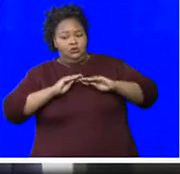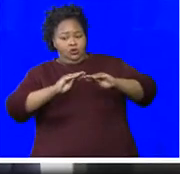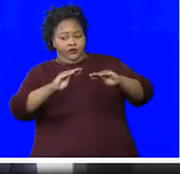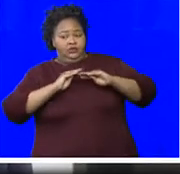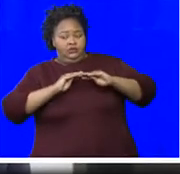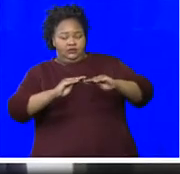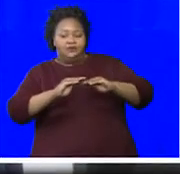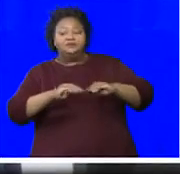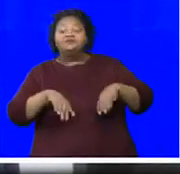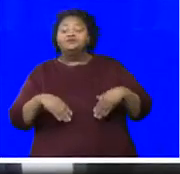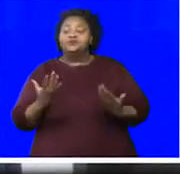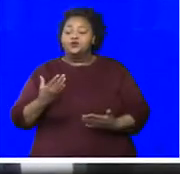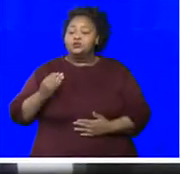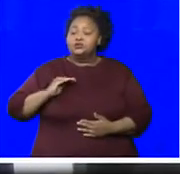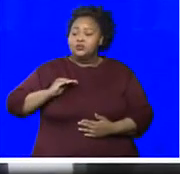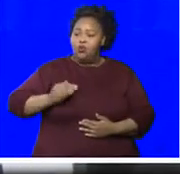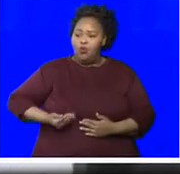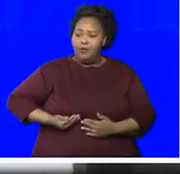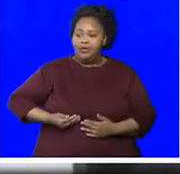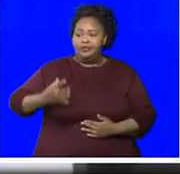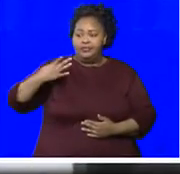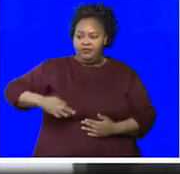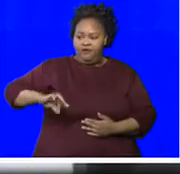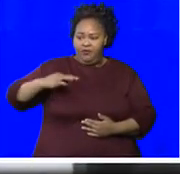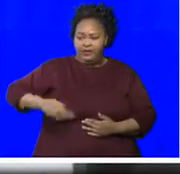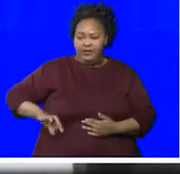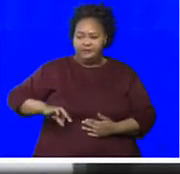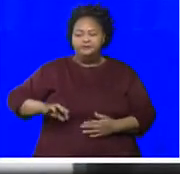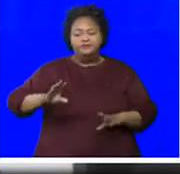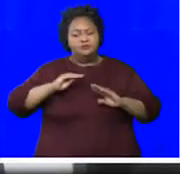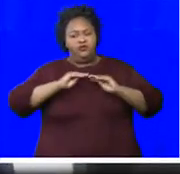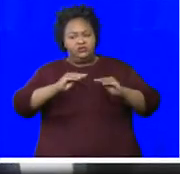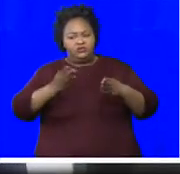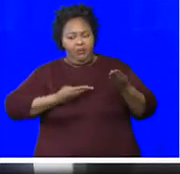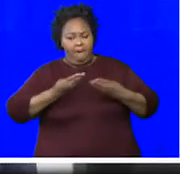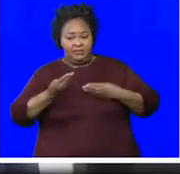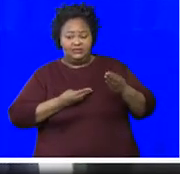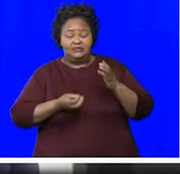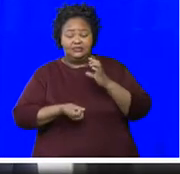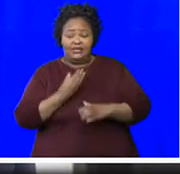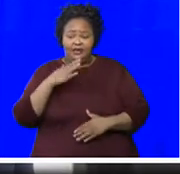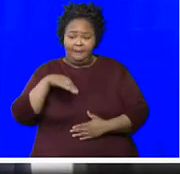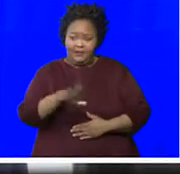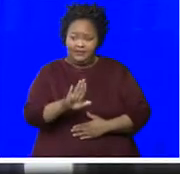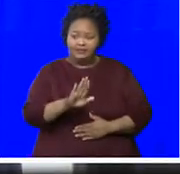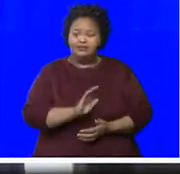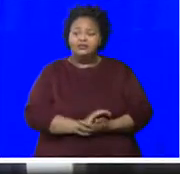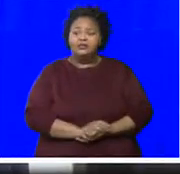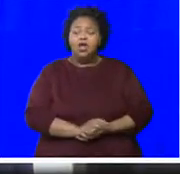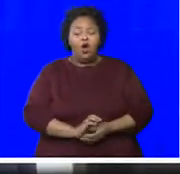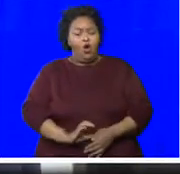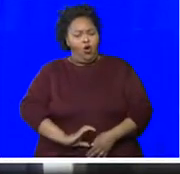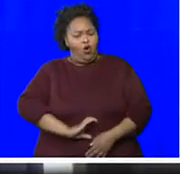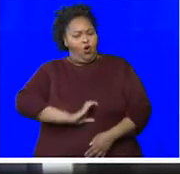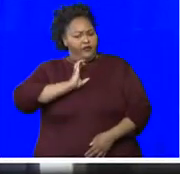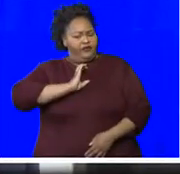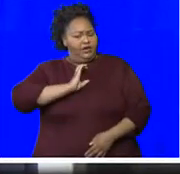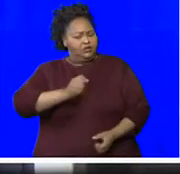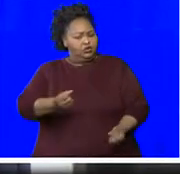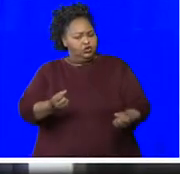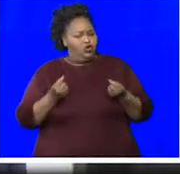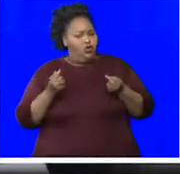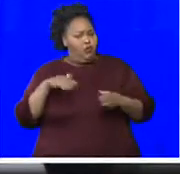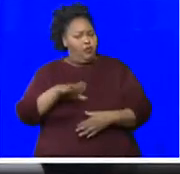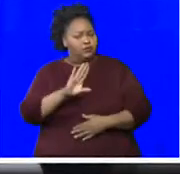emabhizinisi nanabo kube nemali labayingenisako babe nabo nanabo live nje labangakhona kulenda. Siyathi ukuthi uma